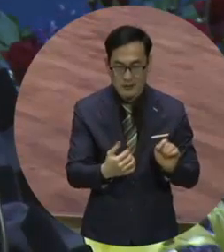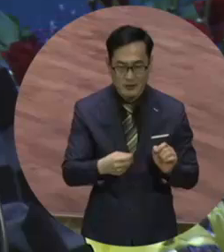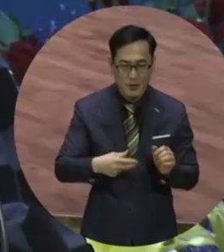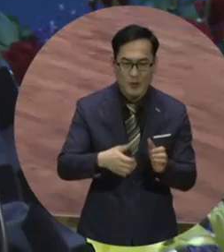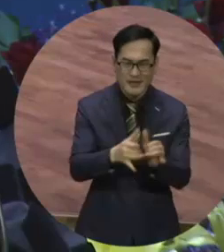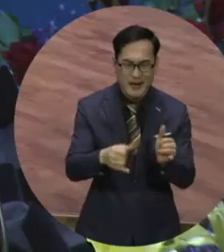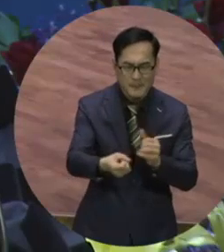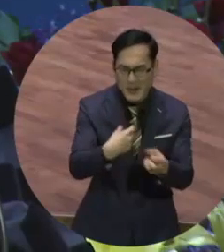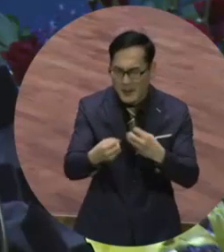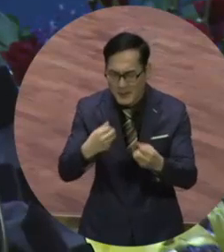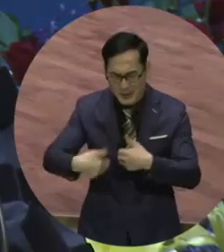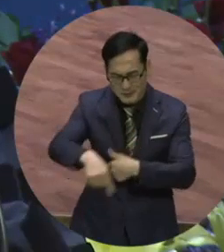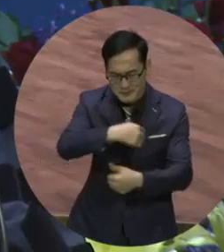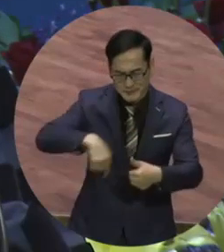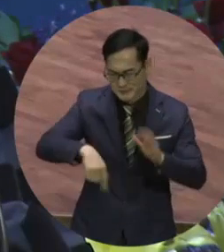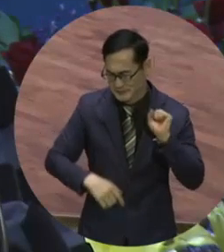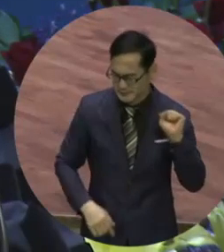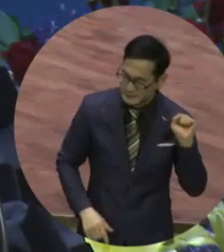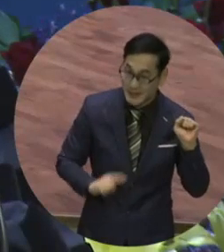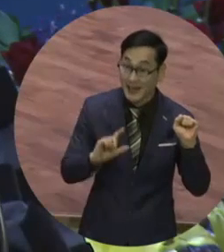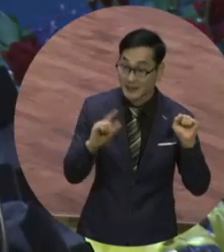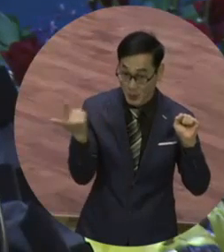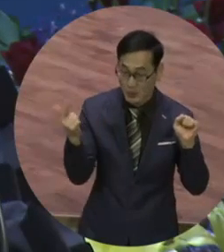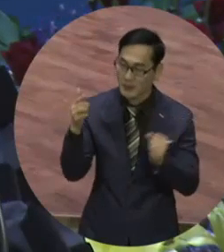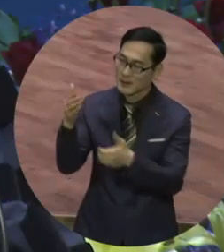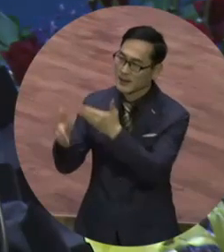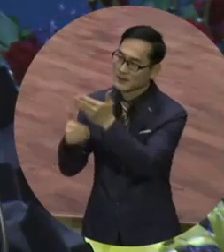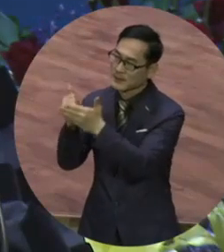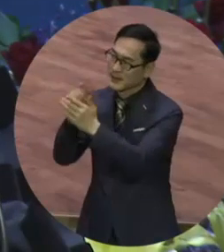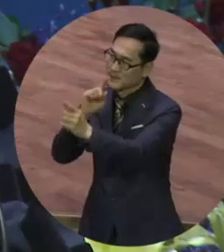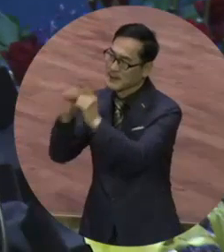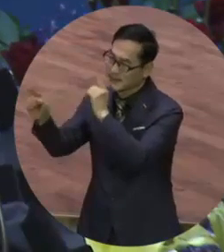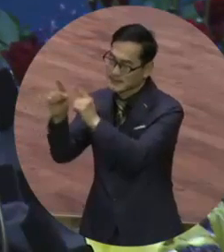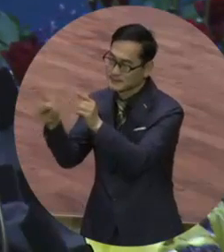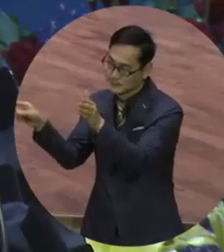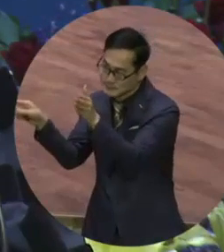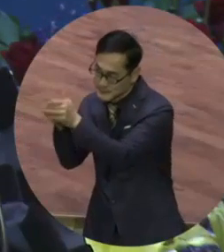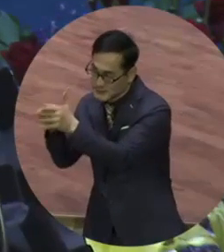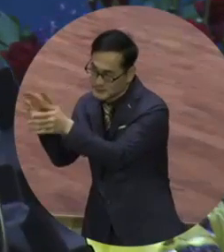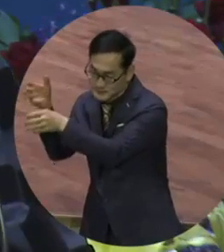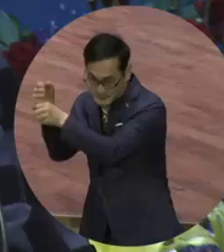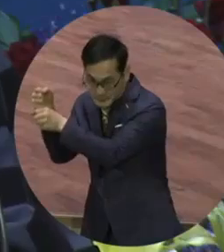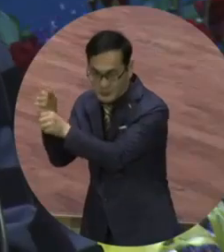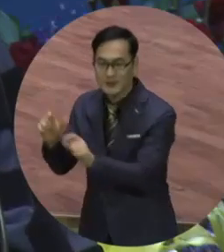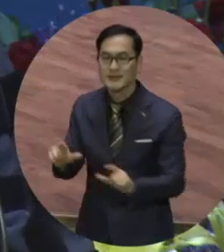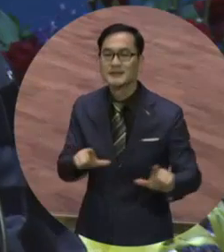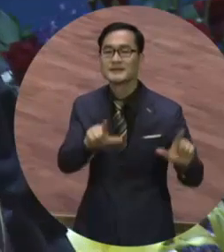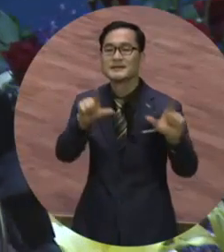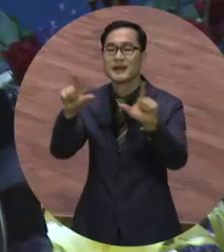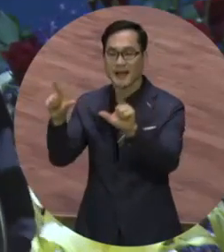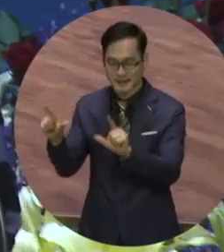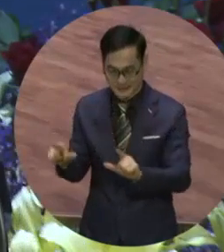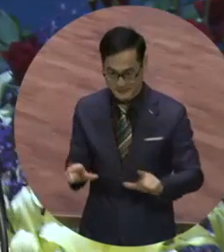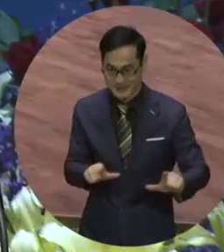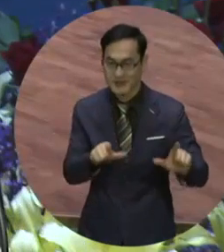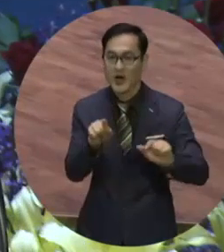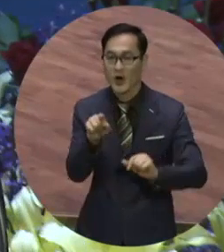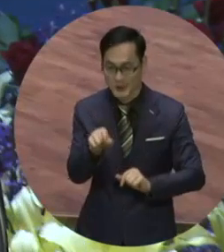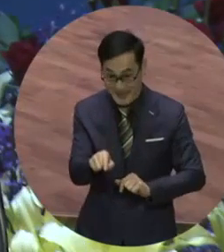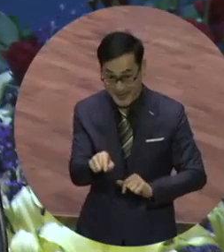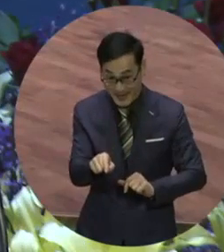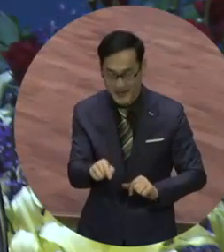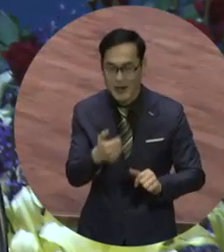아니라 하나님의 말씀을 믿음으로 사는 것이다. 그렇게 서론을